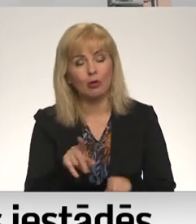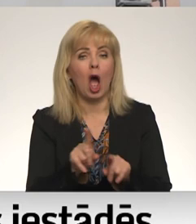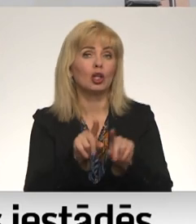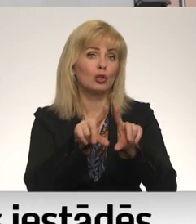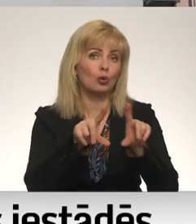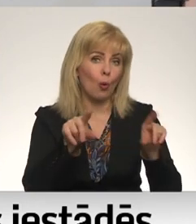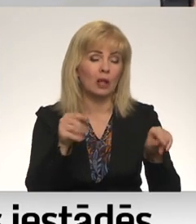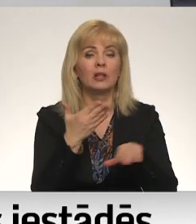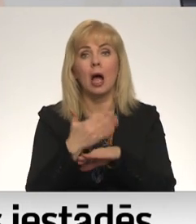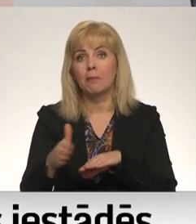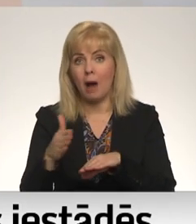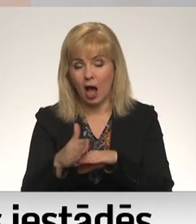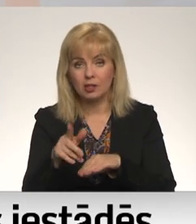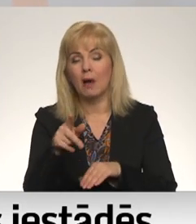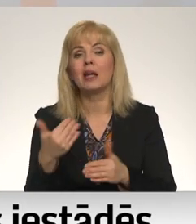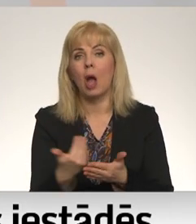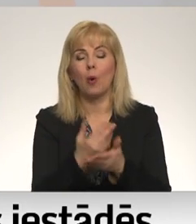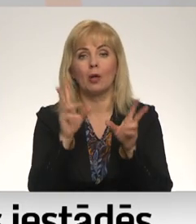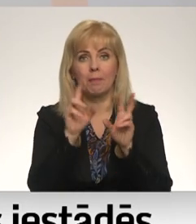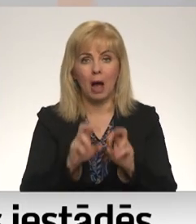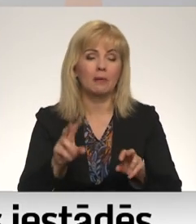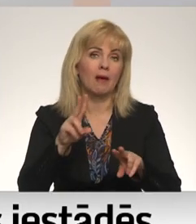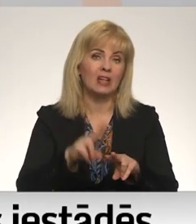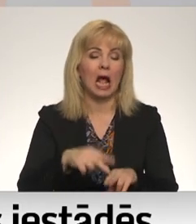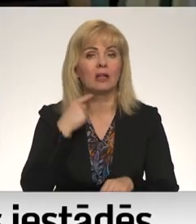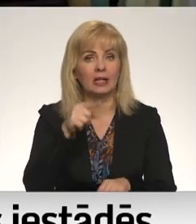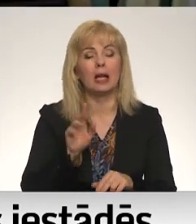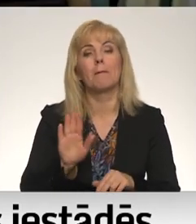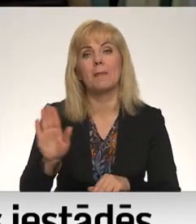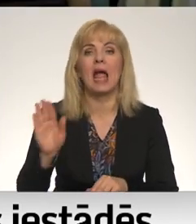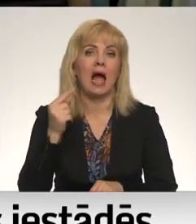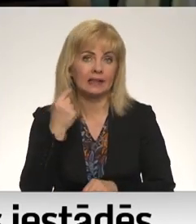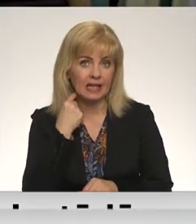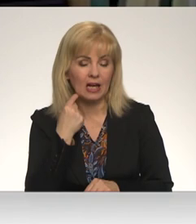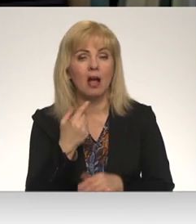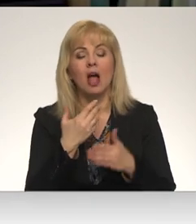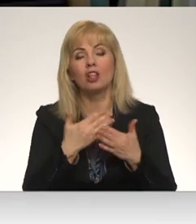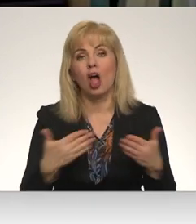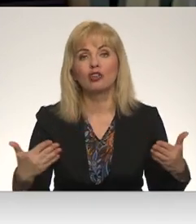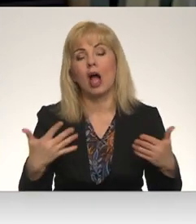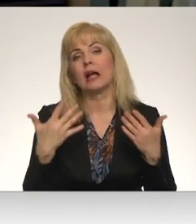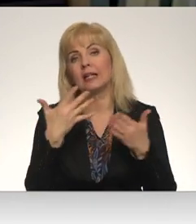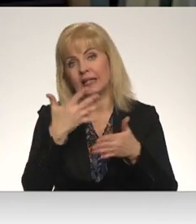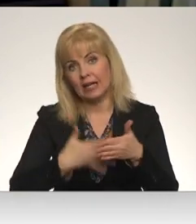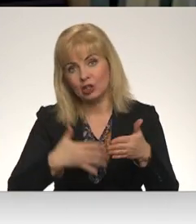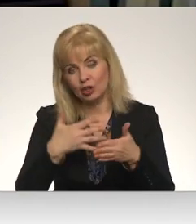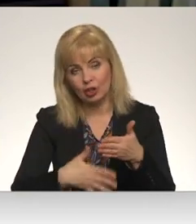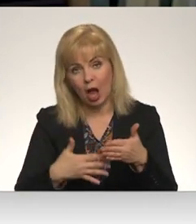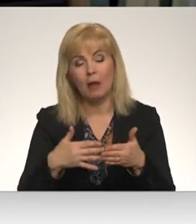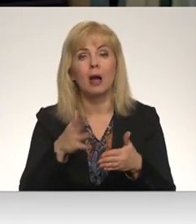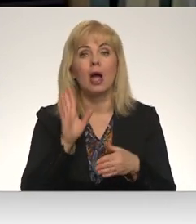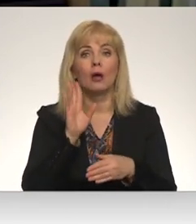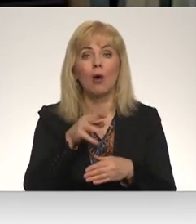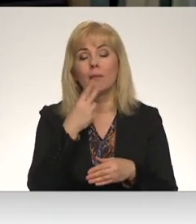kas pamazām kļūst par izaicinājumu vietu ziņā Rīgā un Pierīgā. Tie risinājumi ir ļoti dažādi. Skatās, kur var pielikt pa